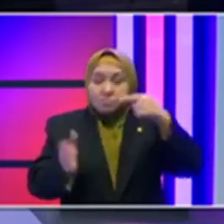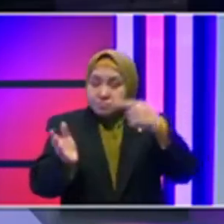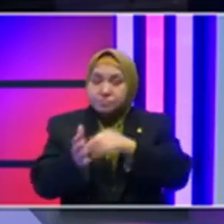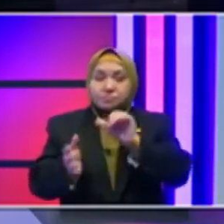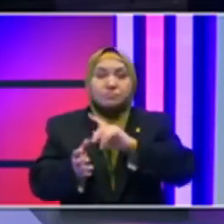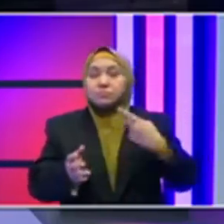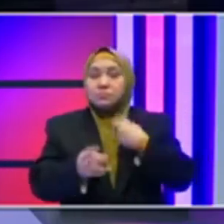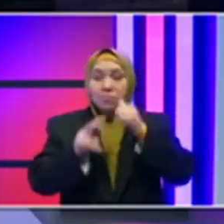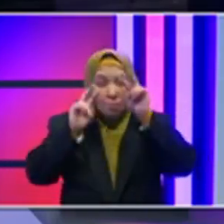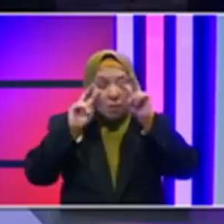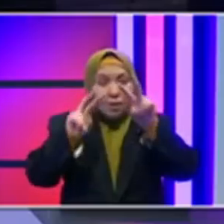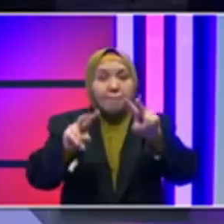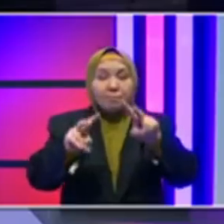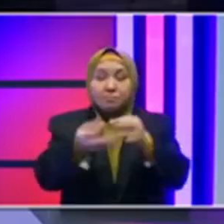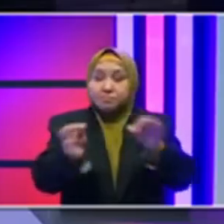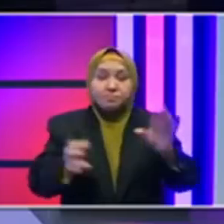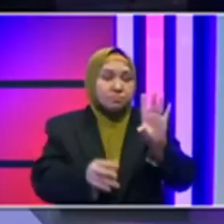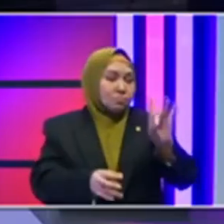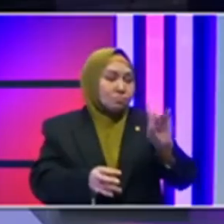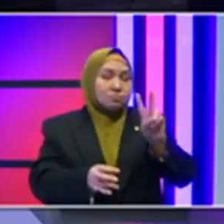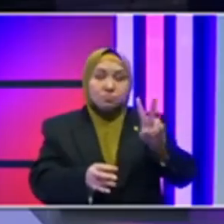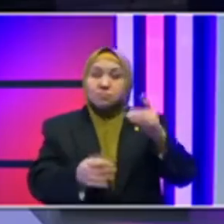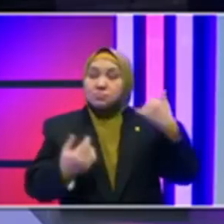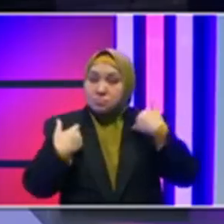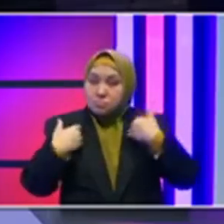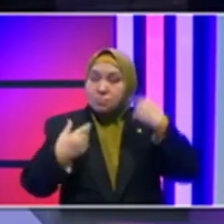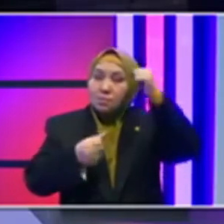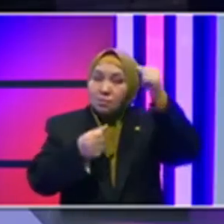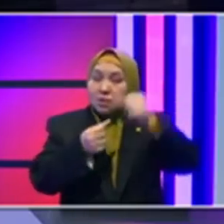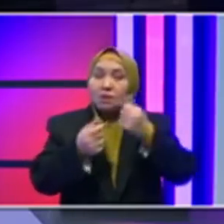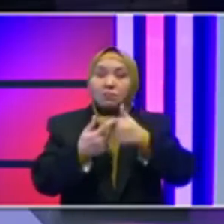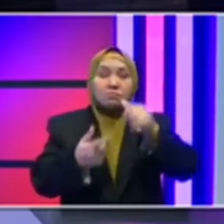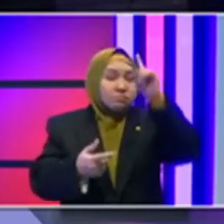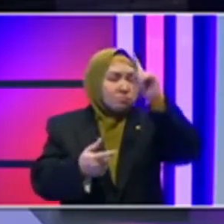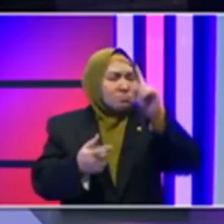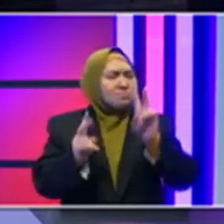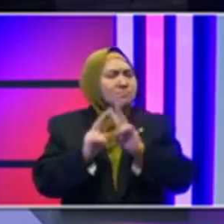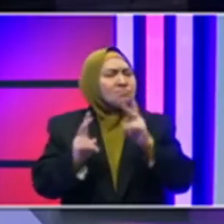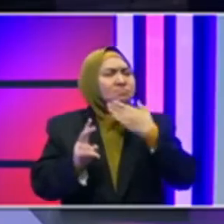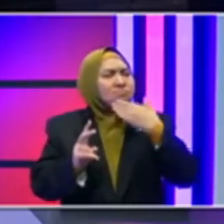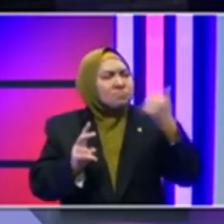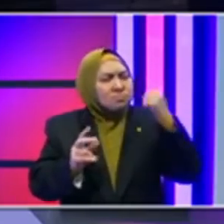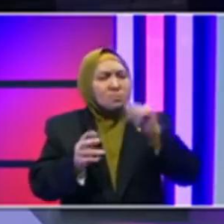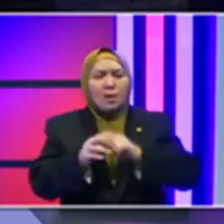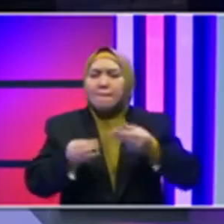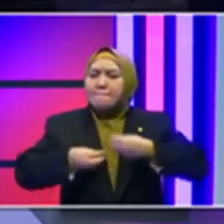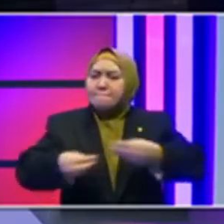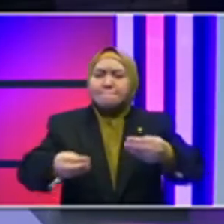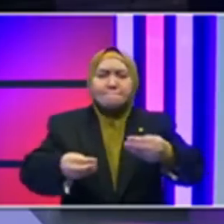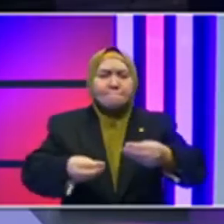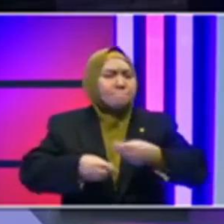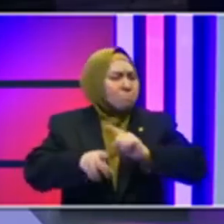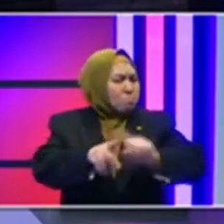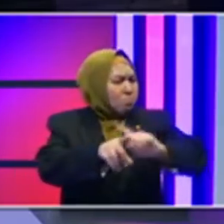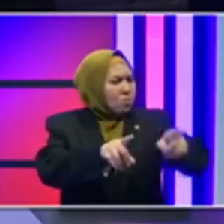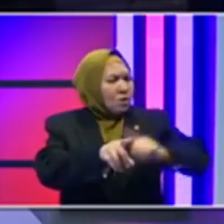kita lihat pada ayat 82 ada peringatan daripada Allah yang menarik bila mereka diberikan macam-macam diberikan